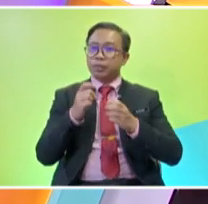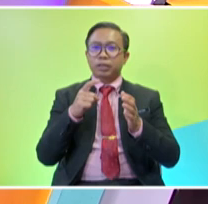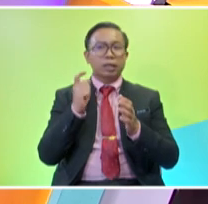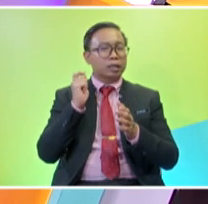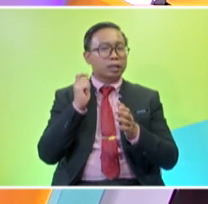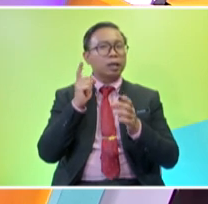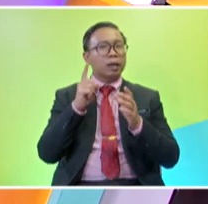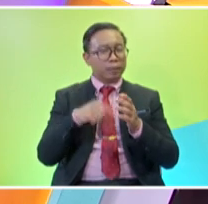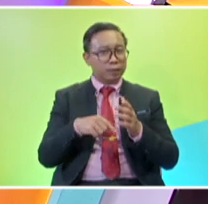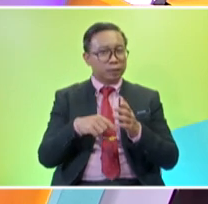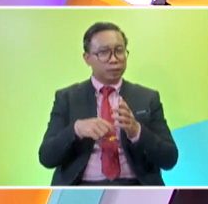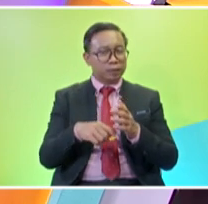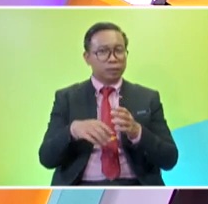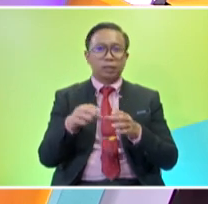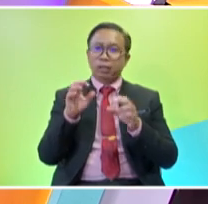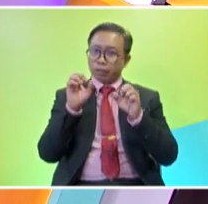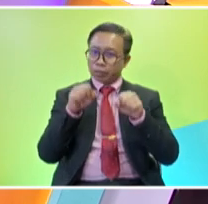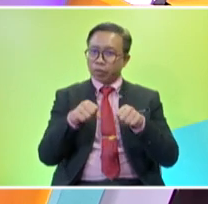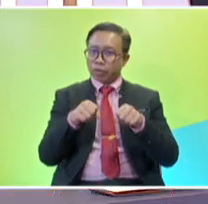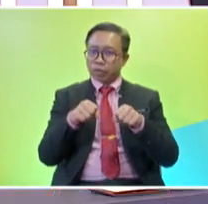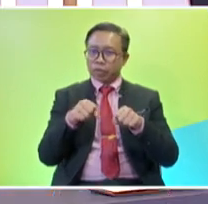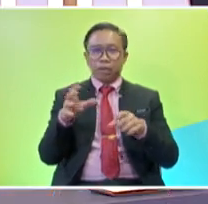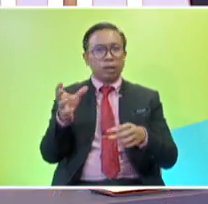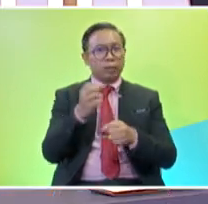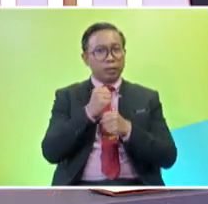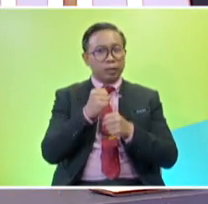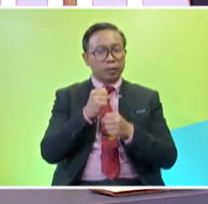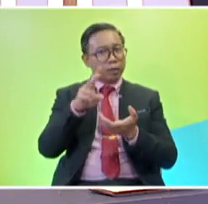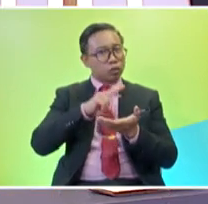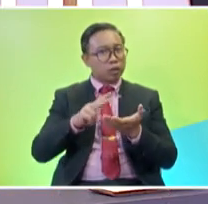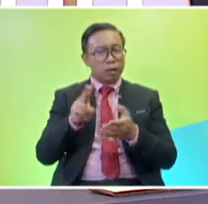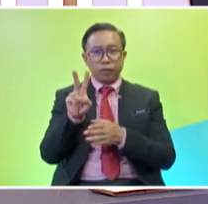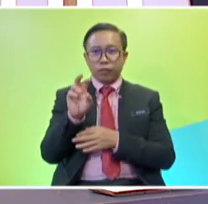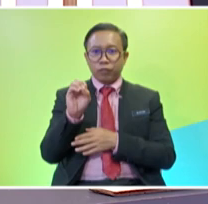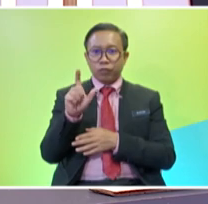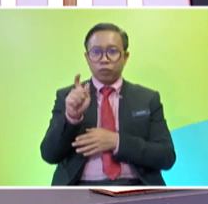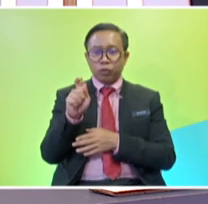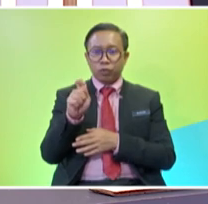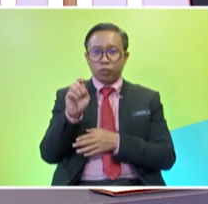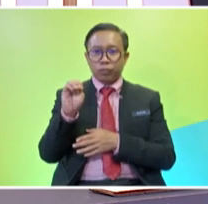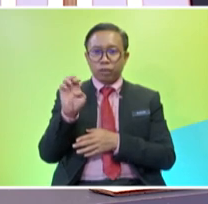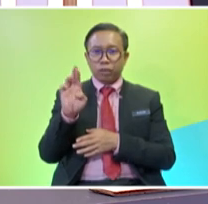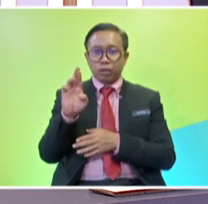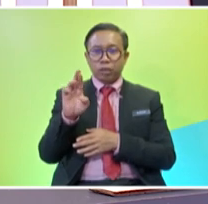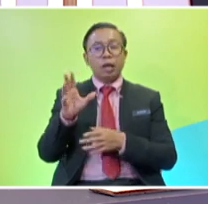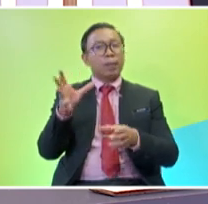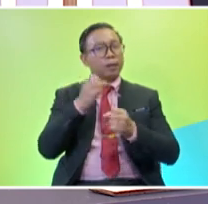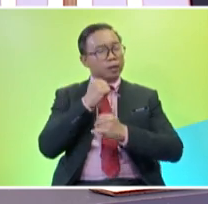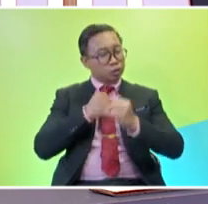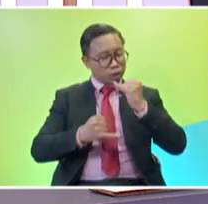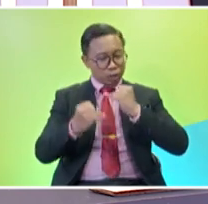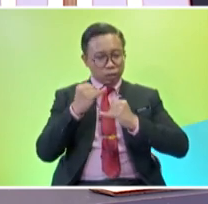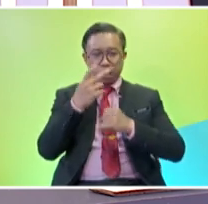yang perlu kita tahu kita perlu dapatkan keputusan untuk bacaan pun berjaya dah kita peroleh